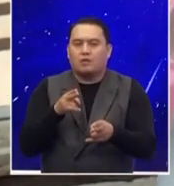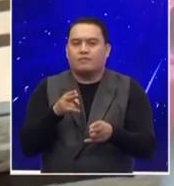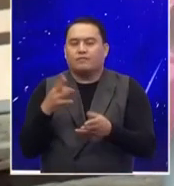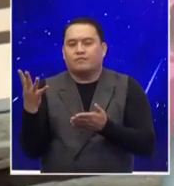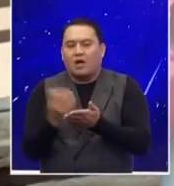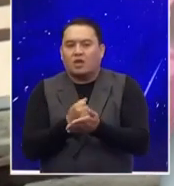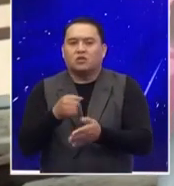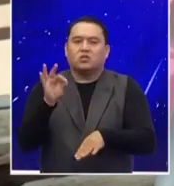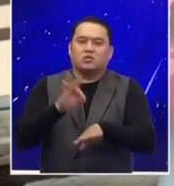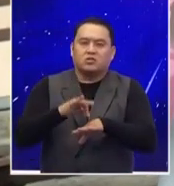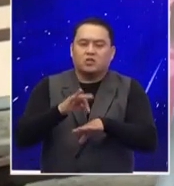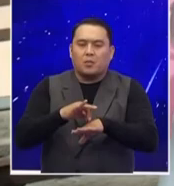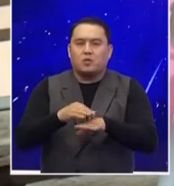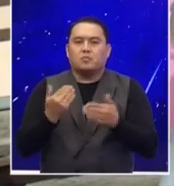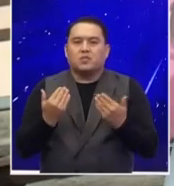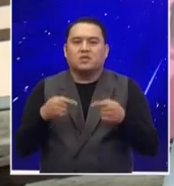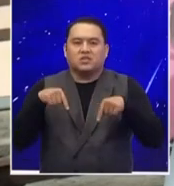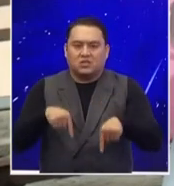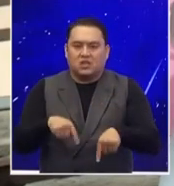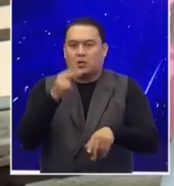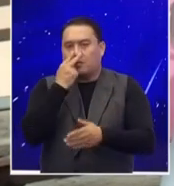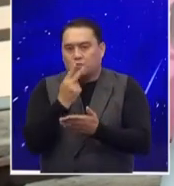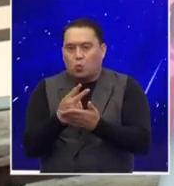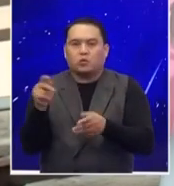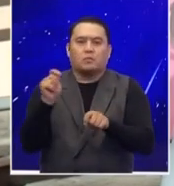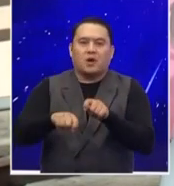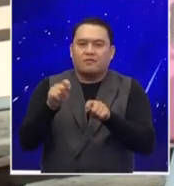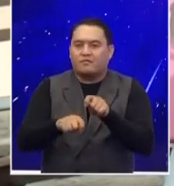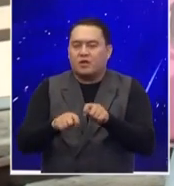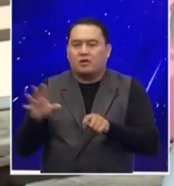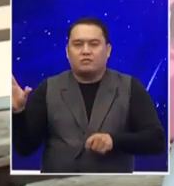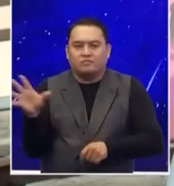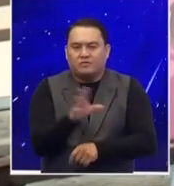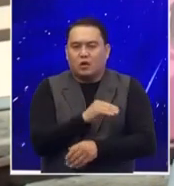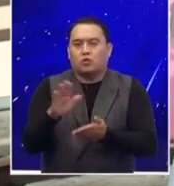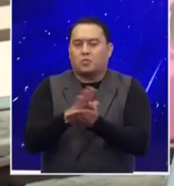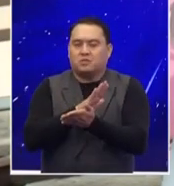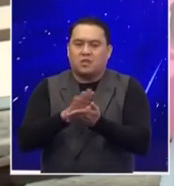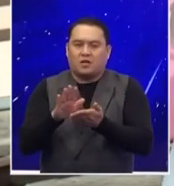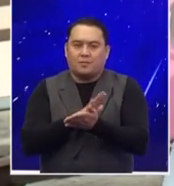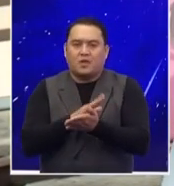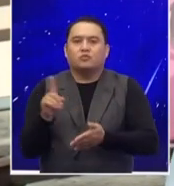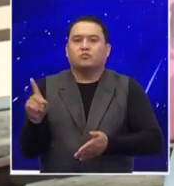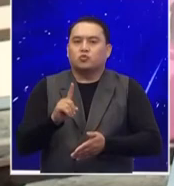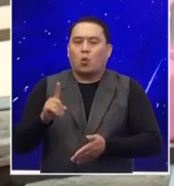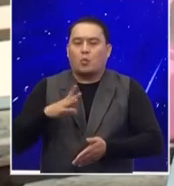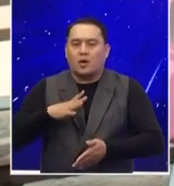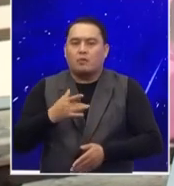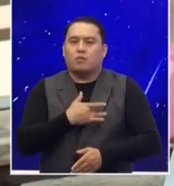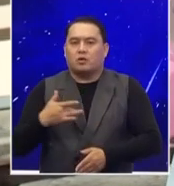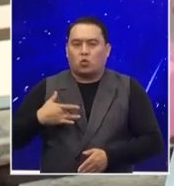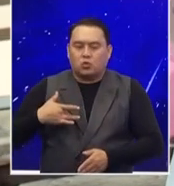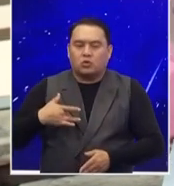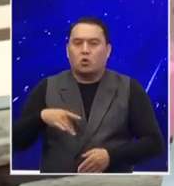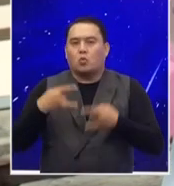подозрения, жалобы есть. Здесь мы смотрим всех подряд, все бесплатно. Что касается в молочной